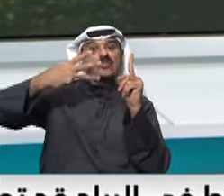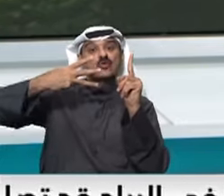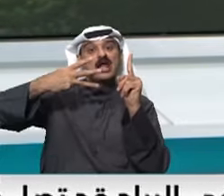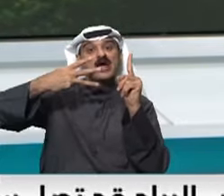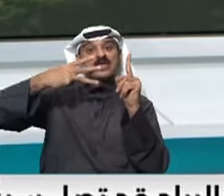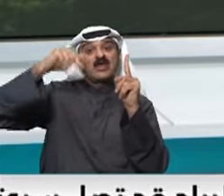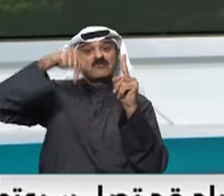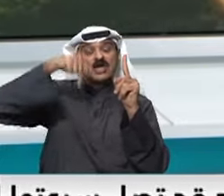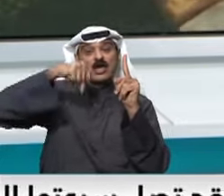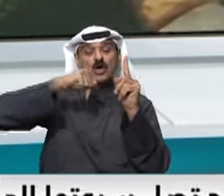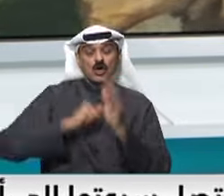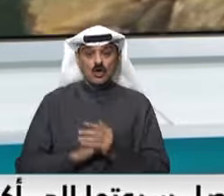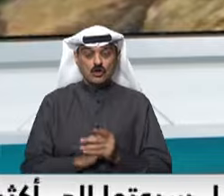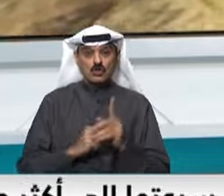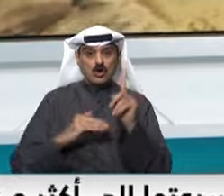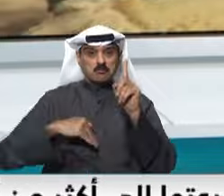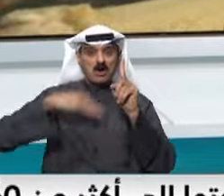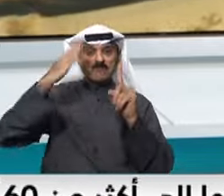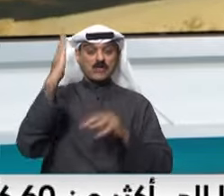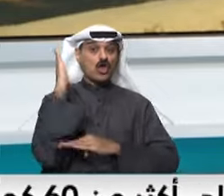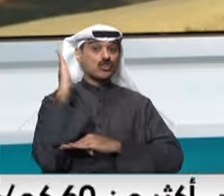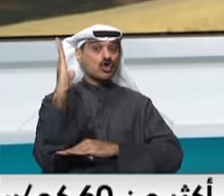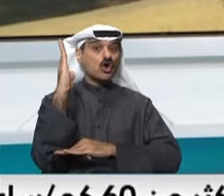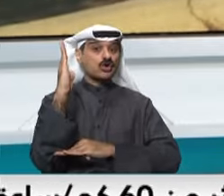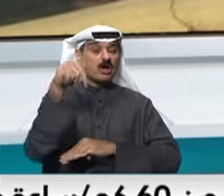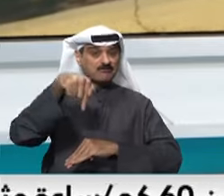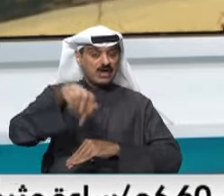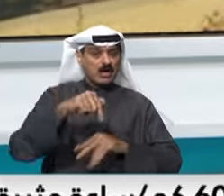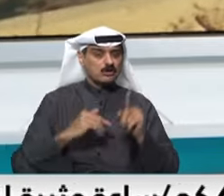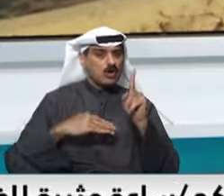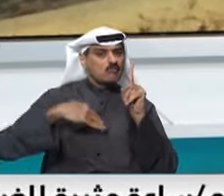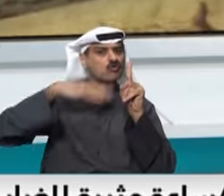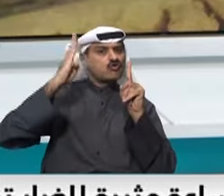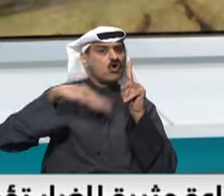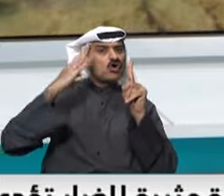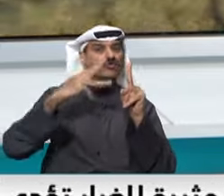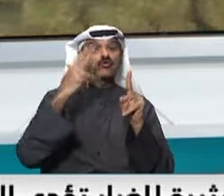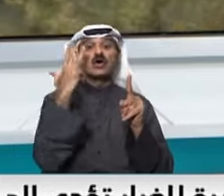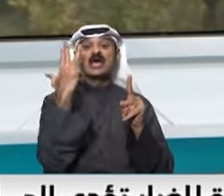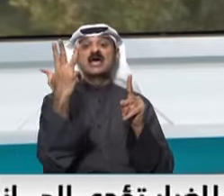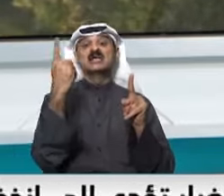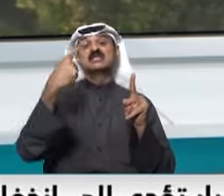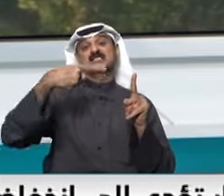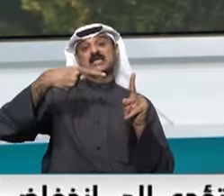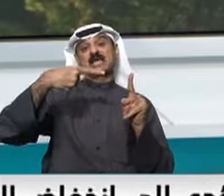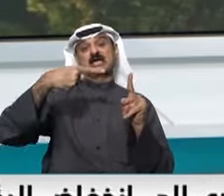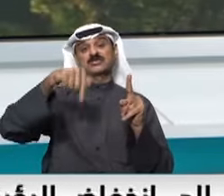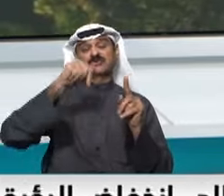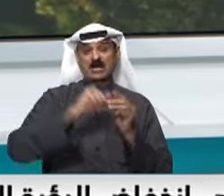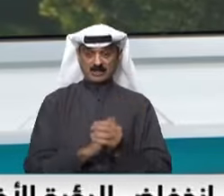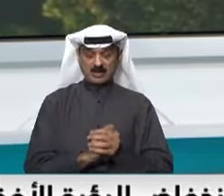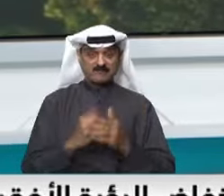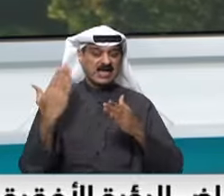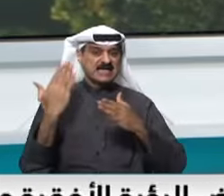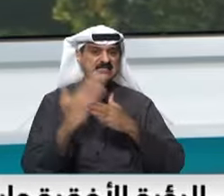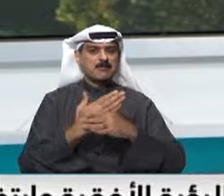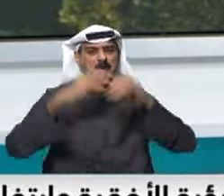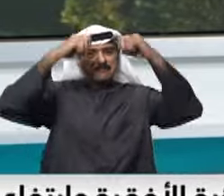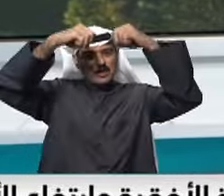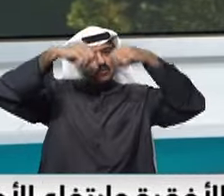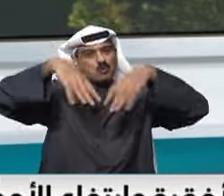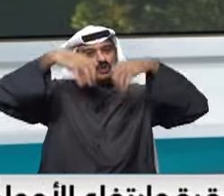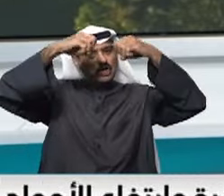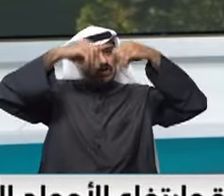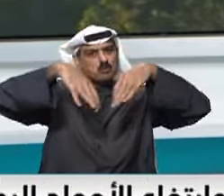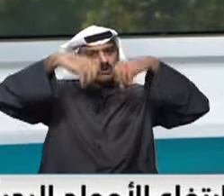مئوية، اليوم سجلنا في منتصف النهار أعلى درجة حرارة 19 درجة مئوية. هذا كان كله بفاعل